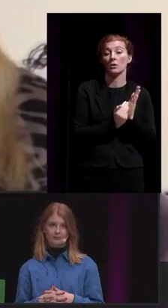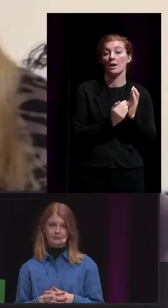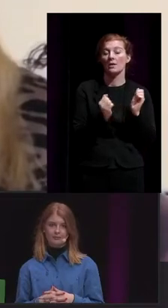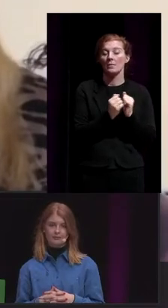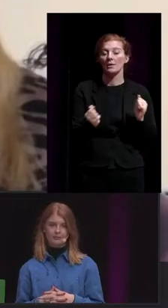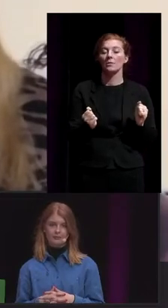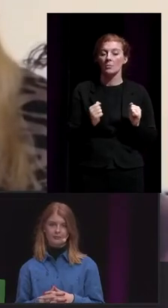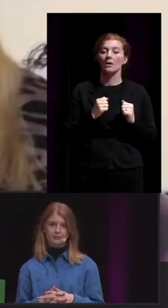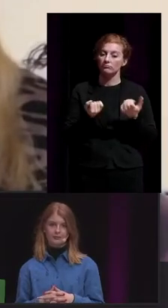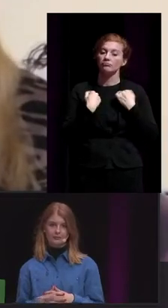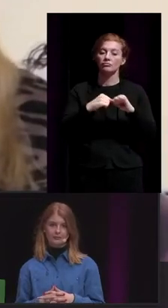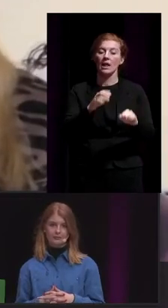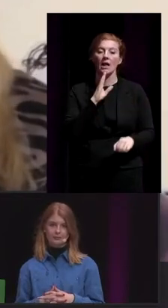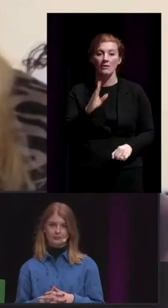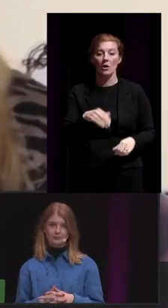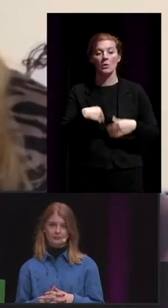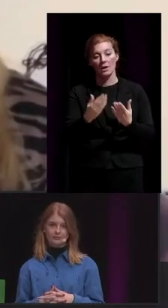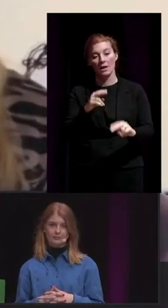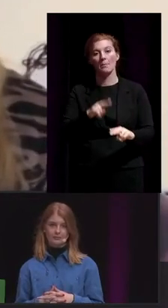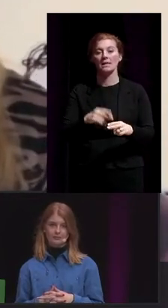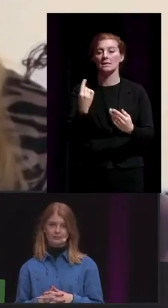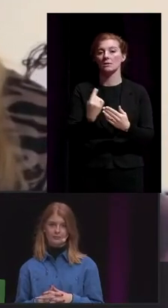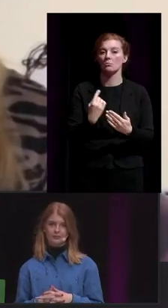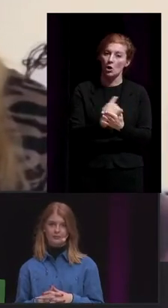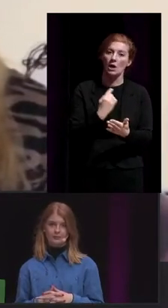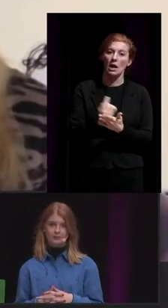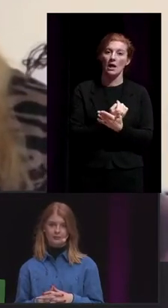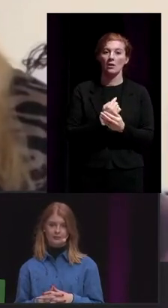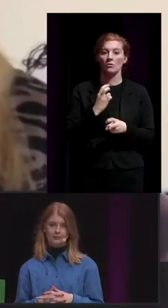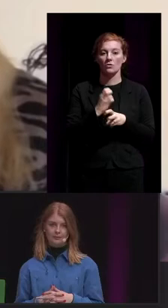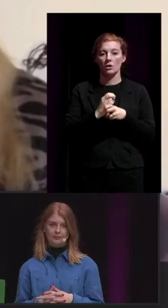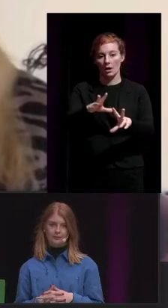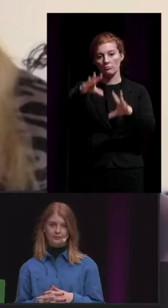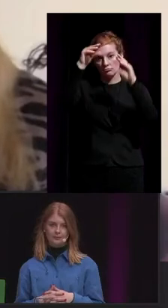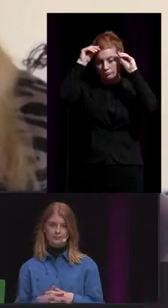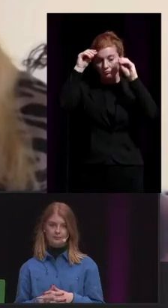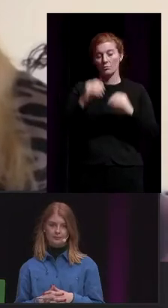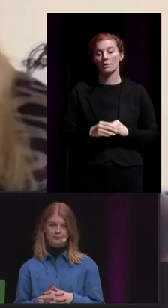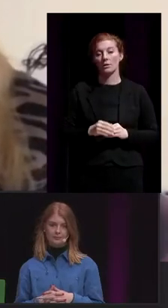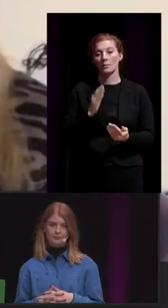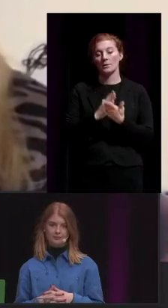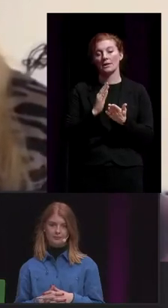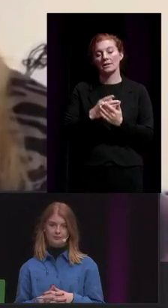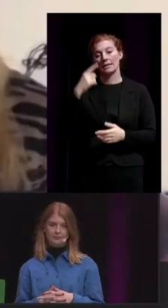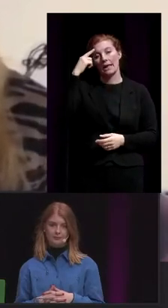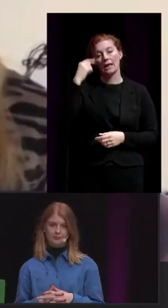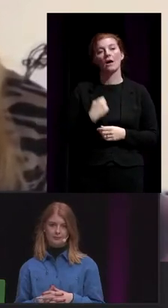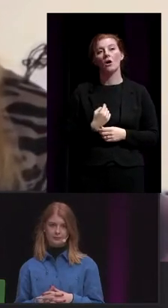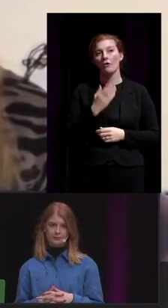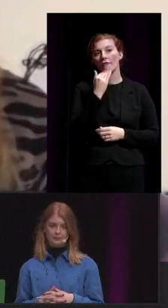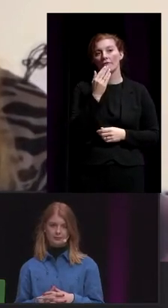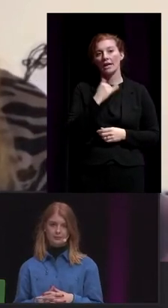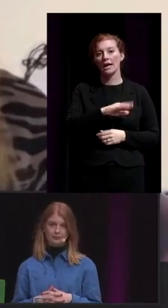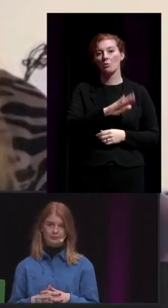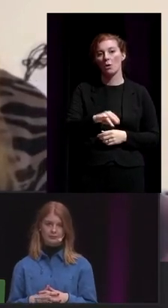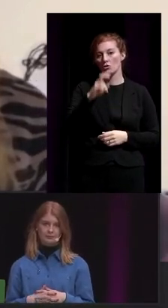man ger det plats och utrymme, att man tar och lär sig mer och på riktigt tänker att vad är det för barnsyn som vi står för